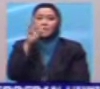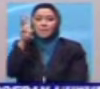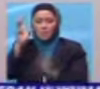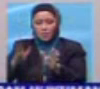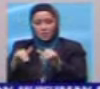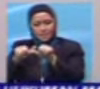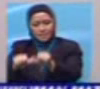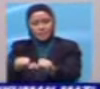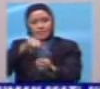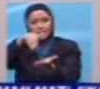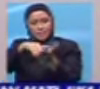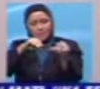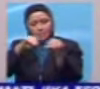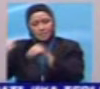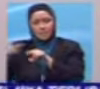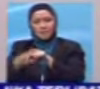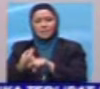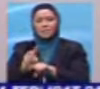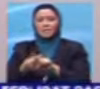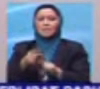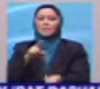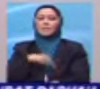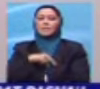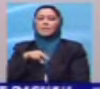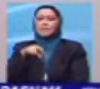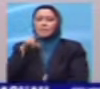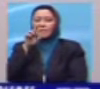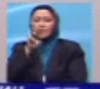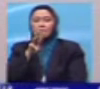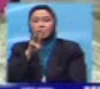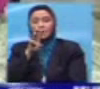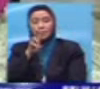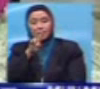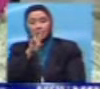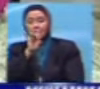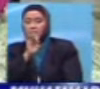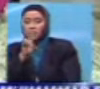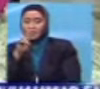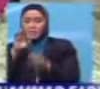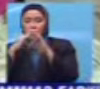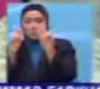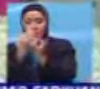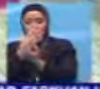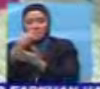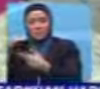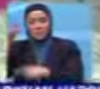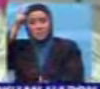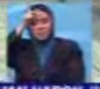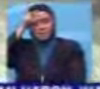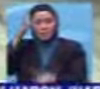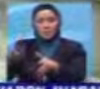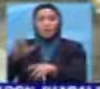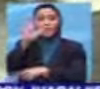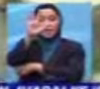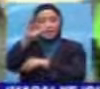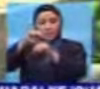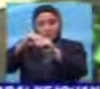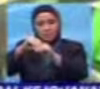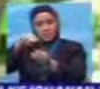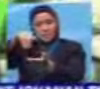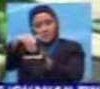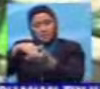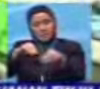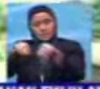dari 82 keluarga setakat 6 petang tadi. Di Kelantan, tinggal 5 sahaja pusat pemindahan yang masih beroperasi ketika